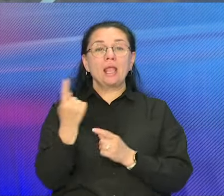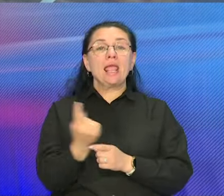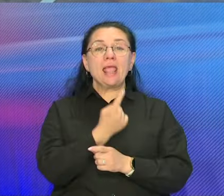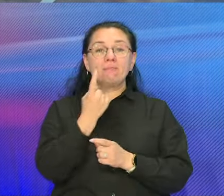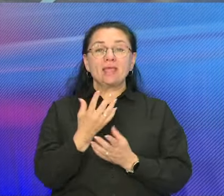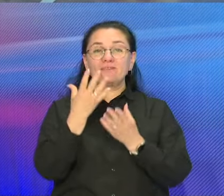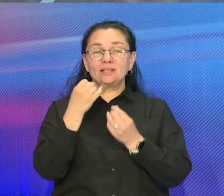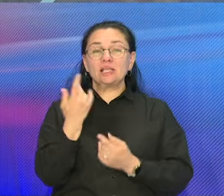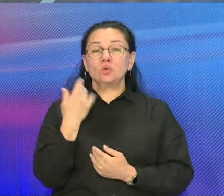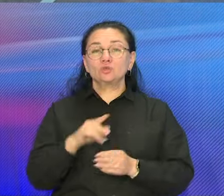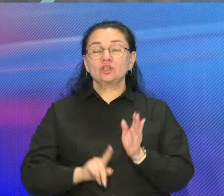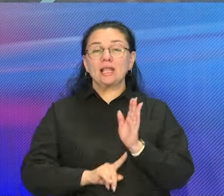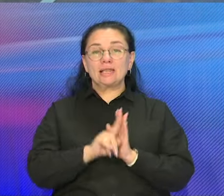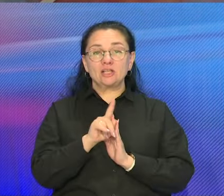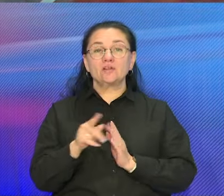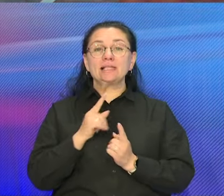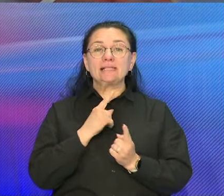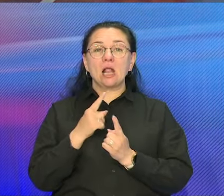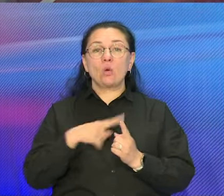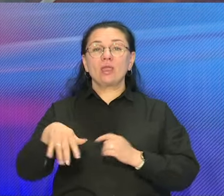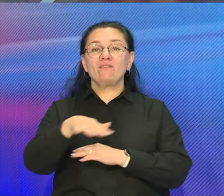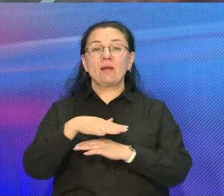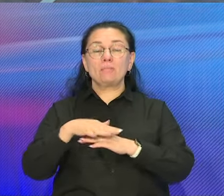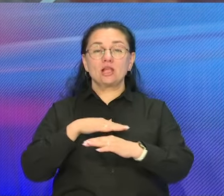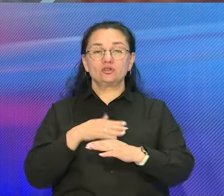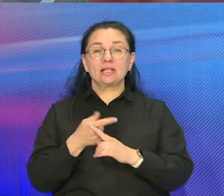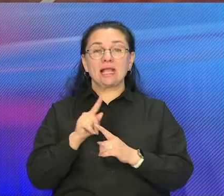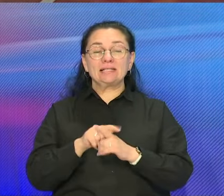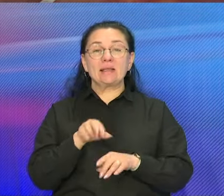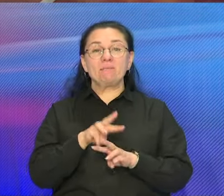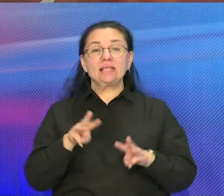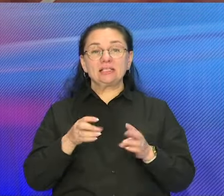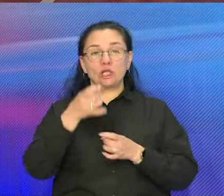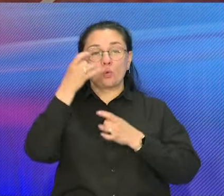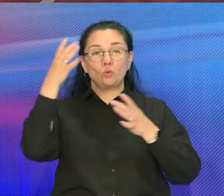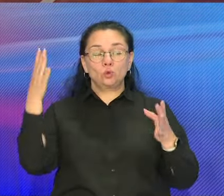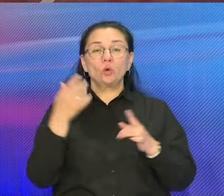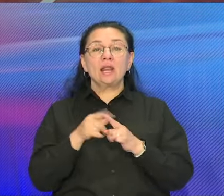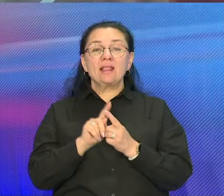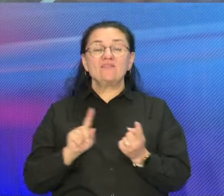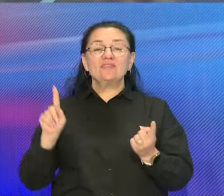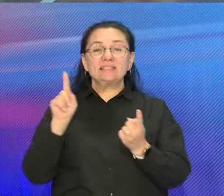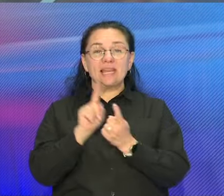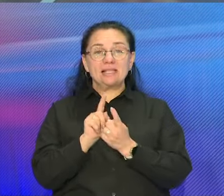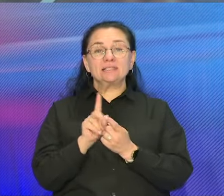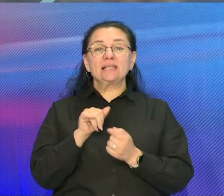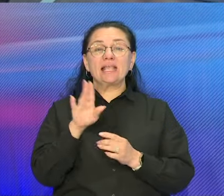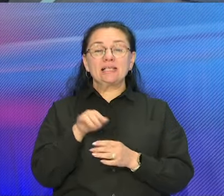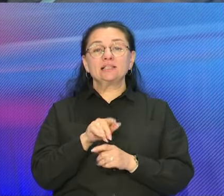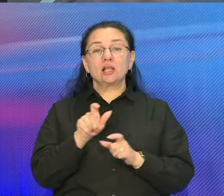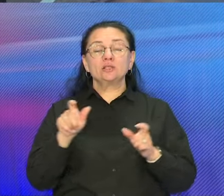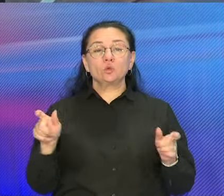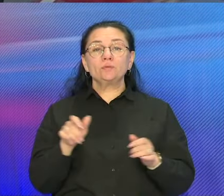ЯХУ ДЕНЬ ПАШАУСЯ З ДЕЛОГОВАЙ ПЛЯЦУУКЮ, НА ЯКОЙ МИНИСТР КУЛЬТУРЫ БЕЛАРУССЯ АНАТОЛЬ МАРКЕВИЧ СУСТРЕУССЯ З БЕЛАРУСАМИ ЗАМЕЗЖА НАШИ